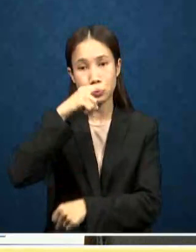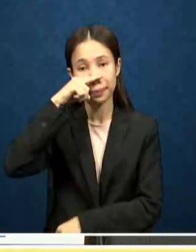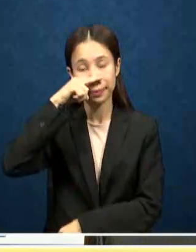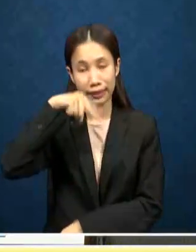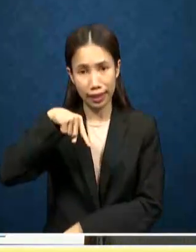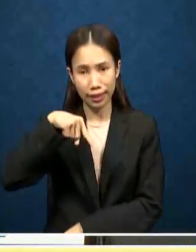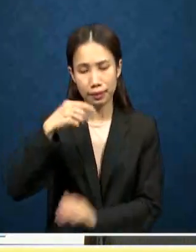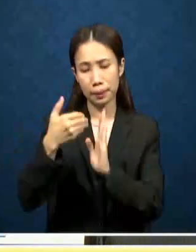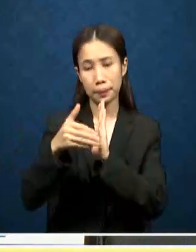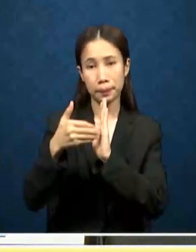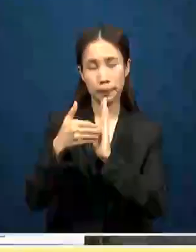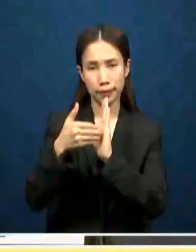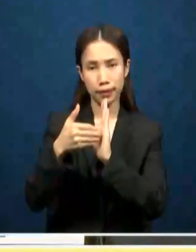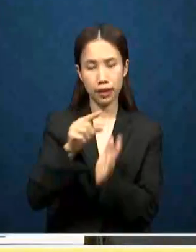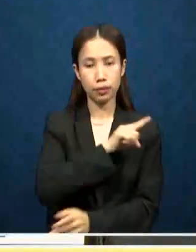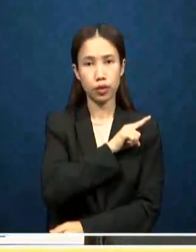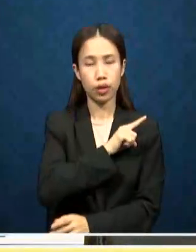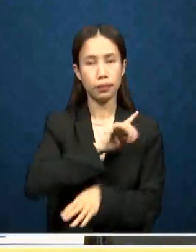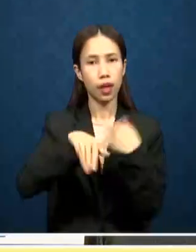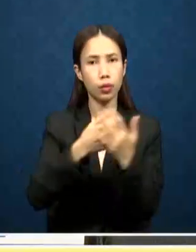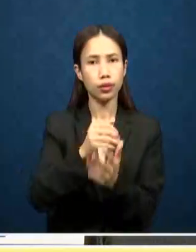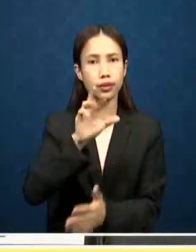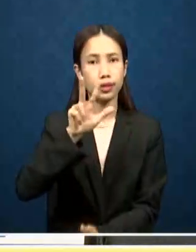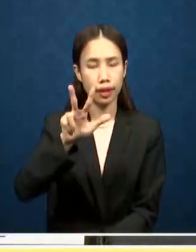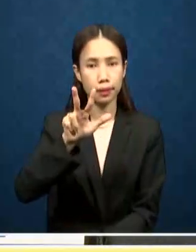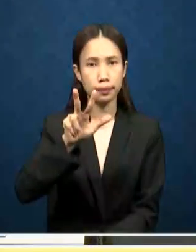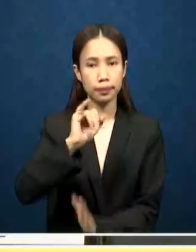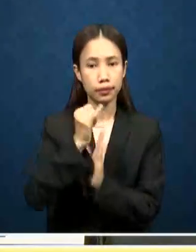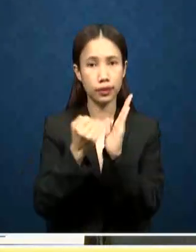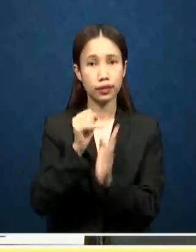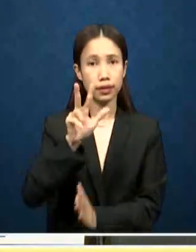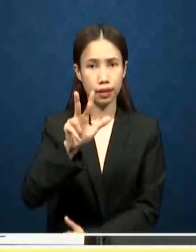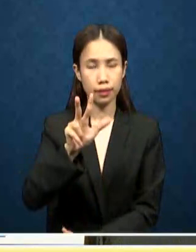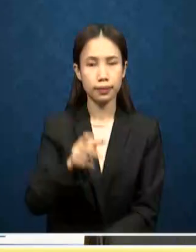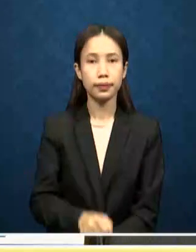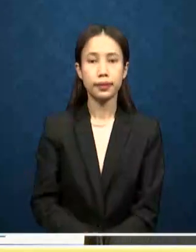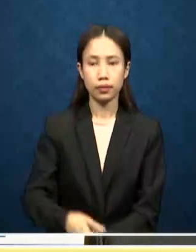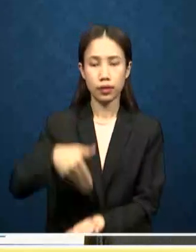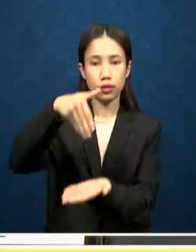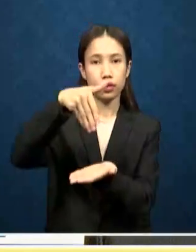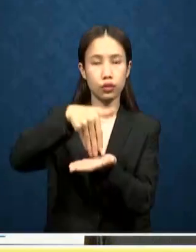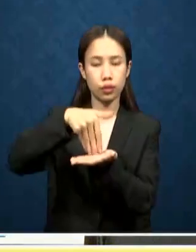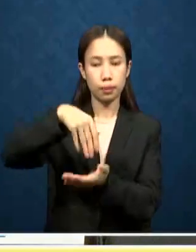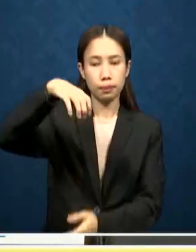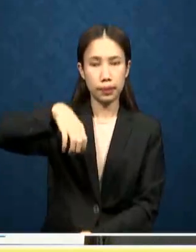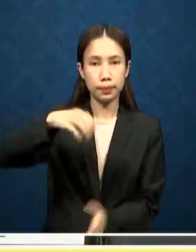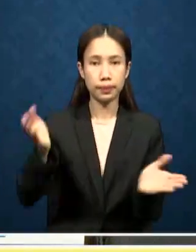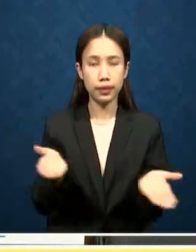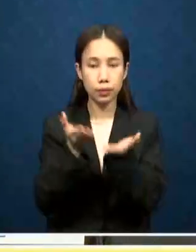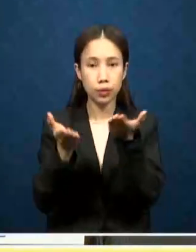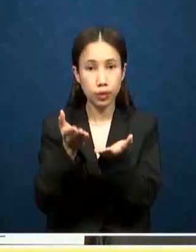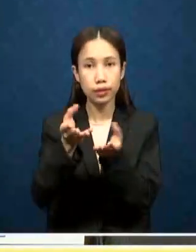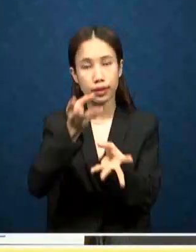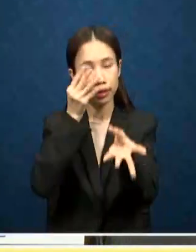เอ่อรับผิดชอบ 3จังหวัดดังนั้นการอำนวยการสั่งการของกรมของสำนักงานส่งเสริมการเรียน